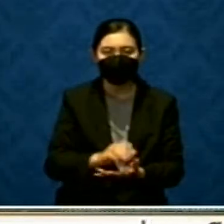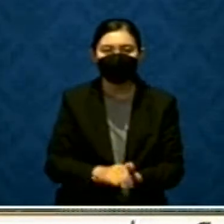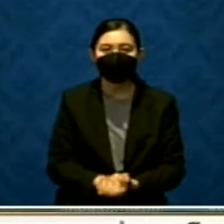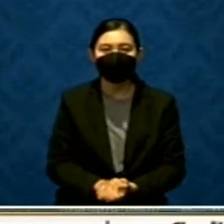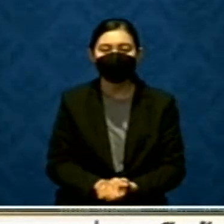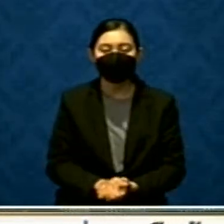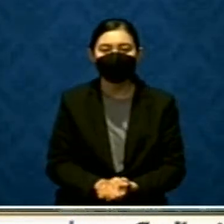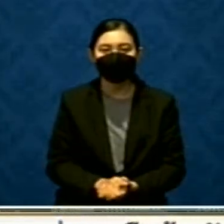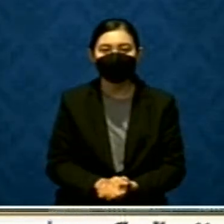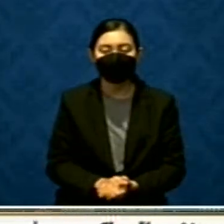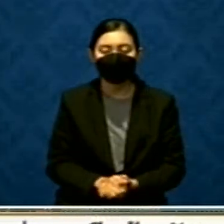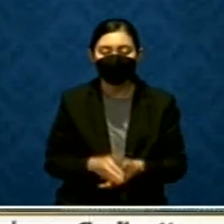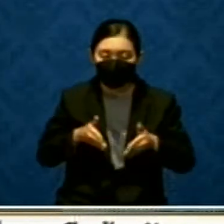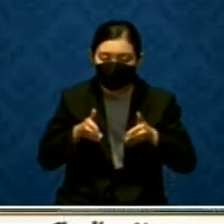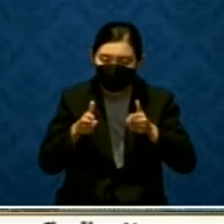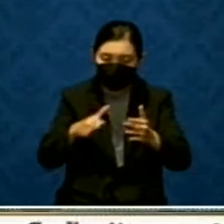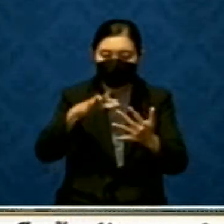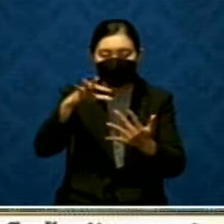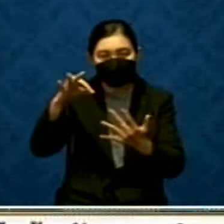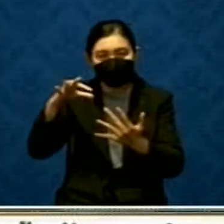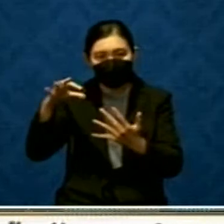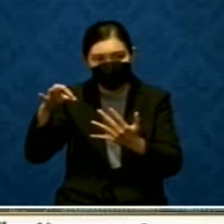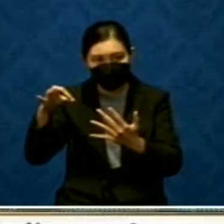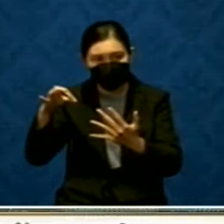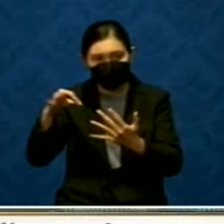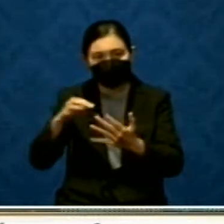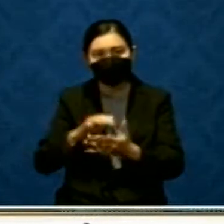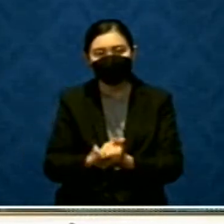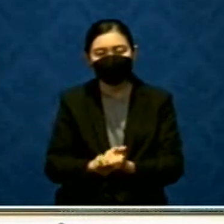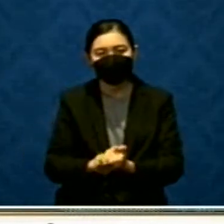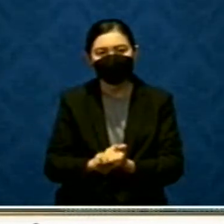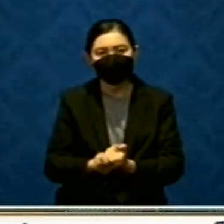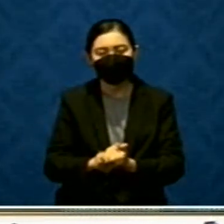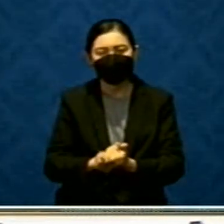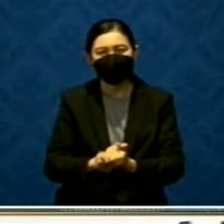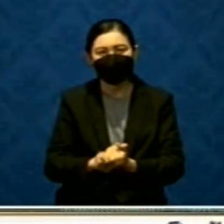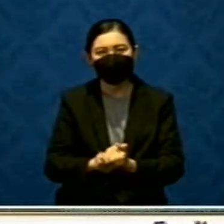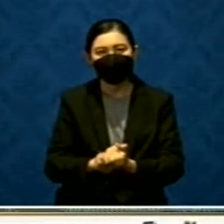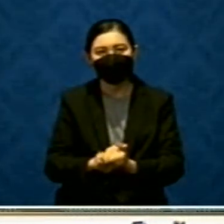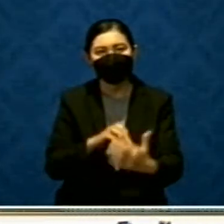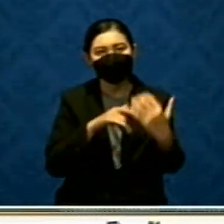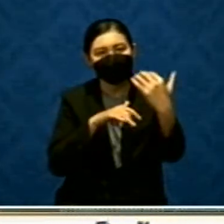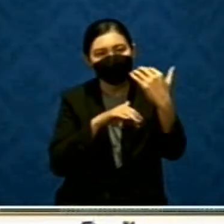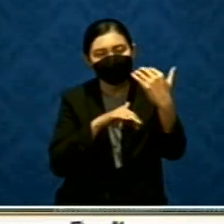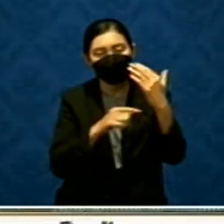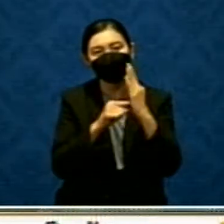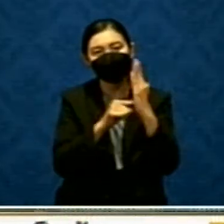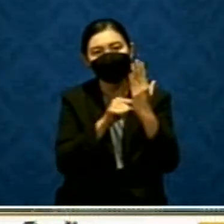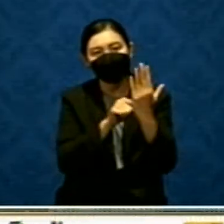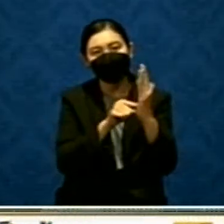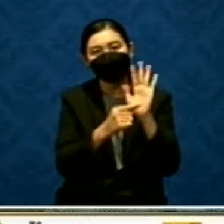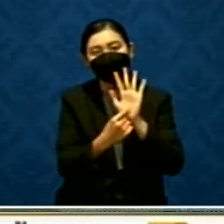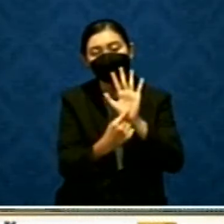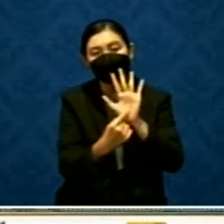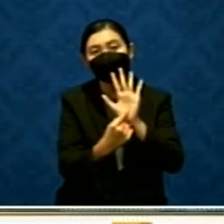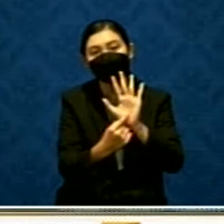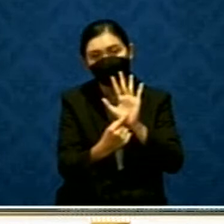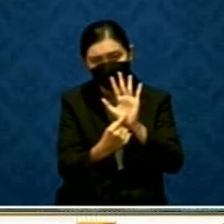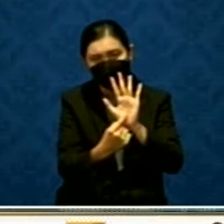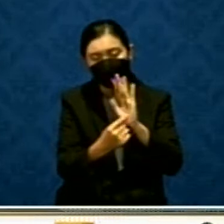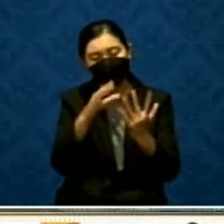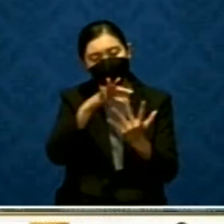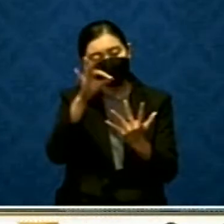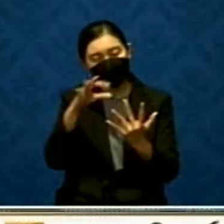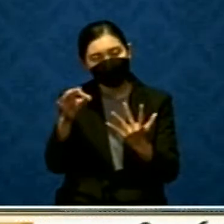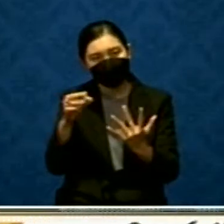เลือกเส้นทาง MRMAP เนี่ยไม่มีการใช้แบบจำลองมาประกอบพิจารณาเป็นการเอื้อนะครับที่จะดำเนินการ